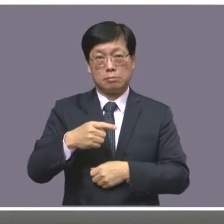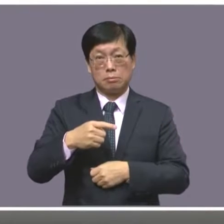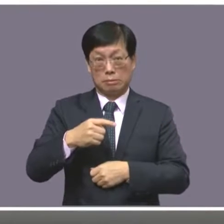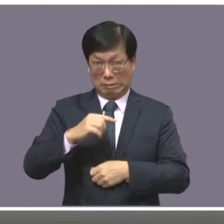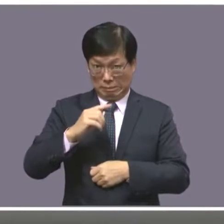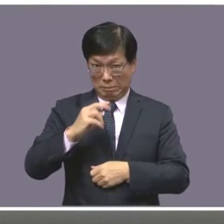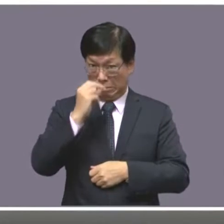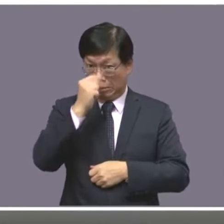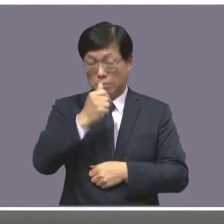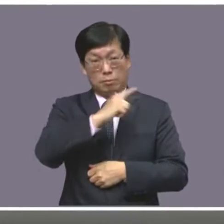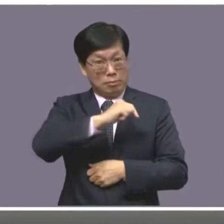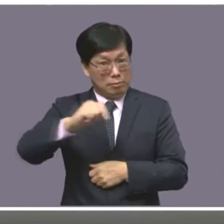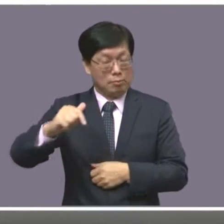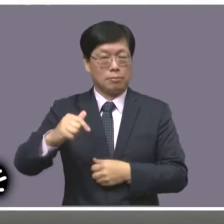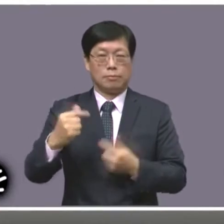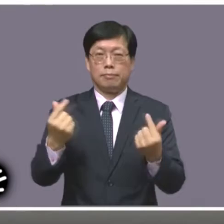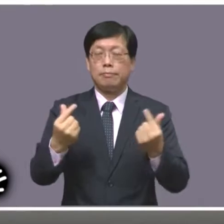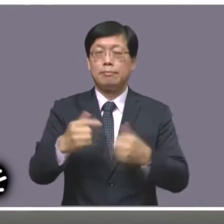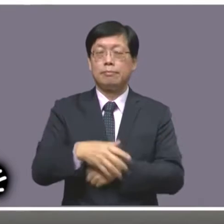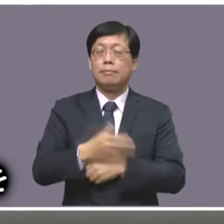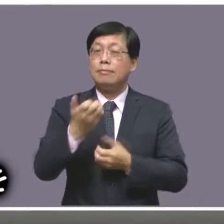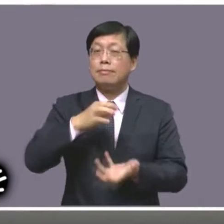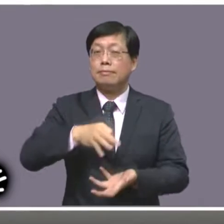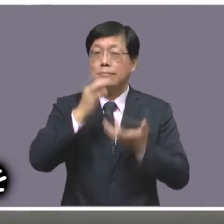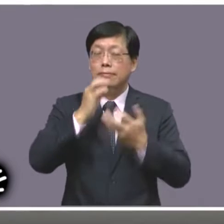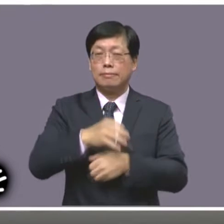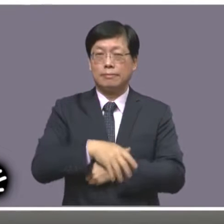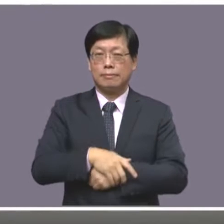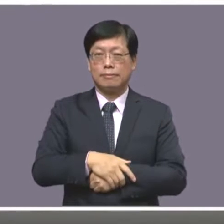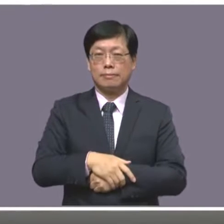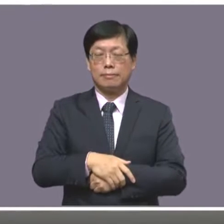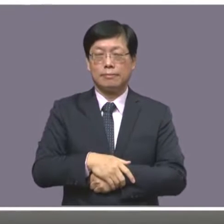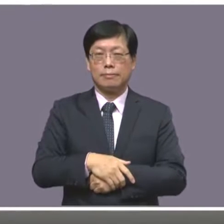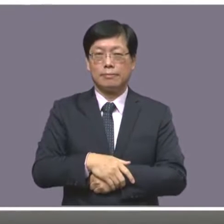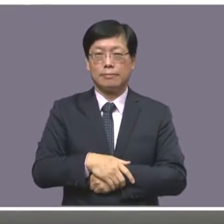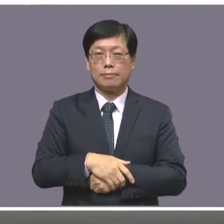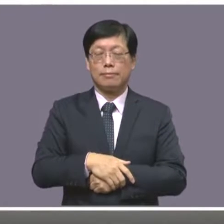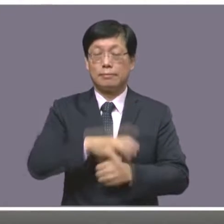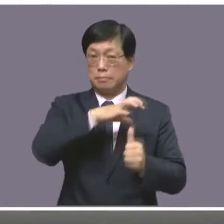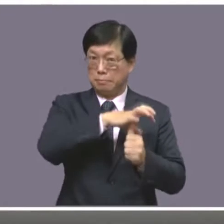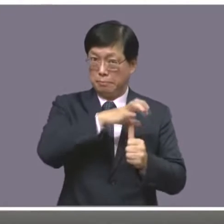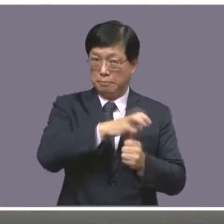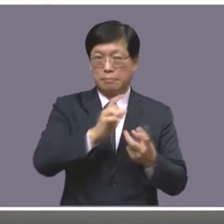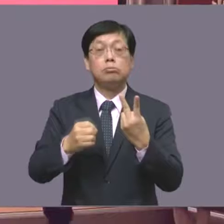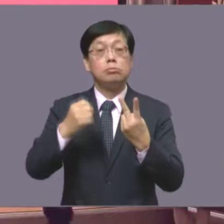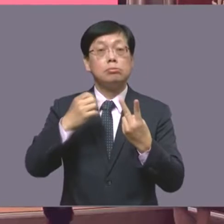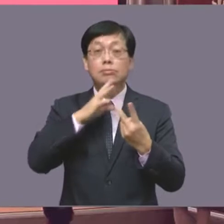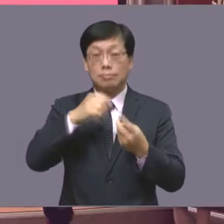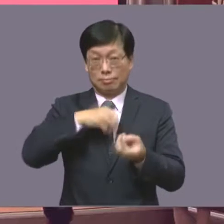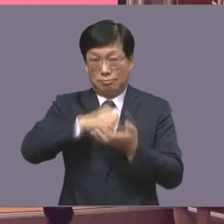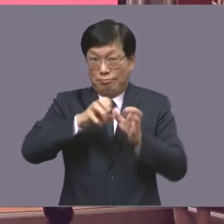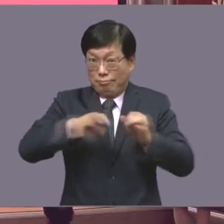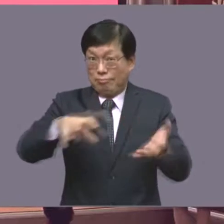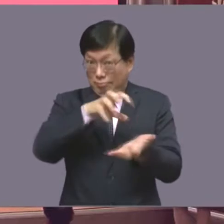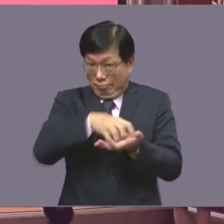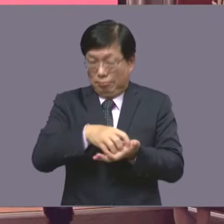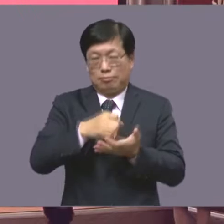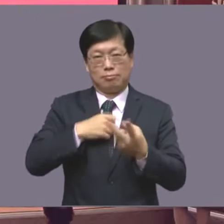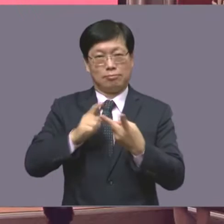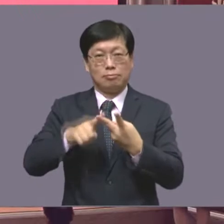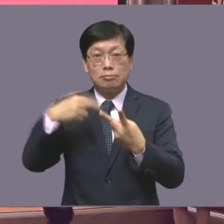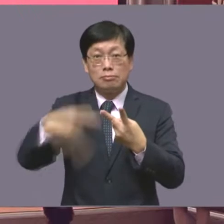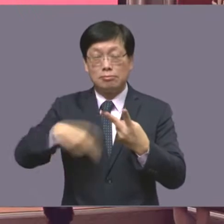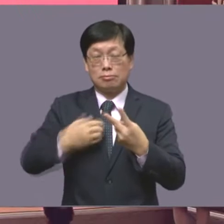考え国際基準と科学的根拠に準拠した立場を守ることが強調されましたなお行政院では